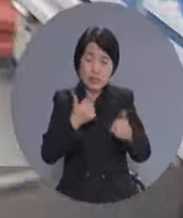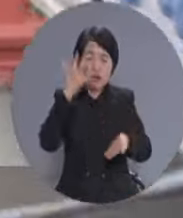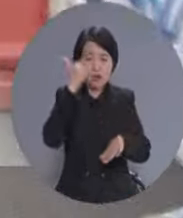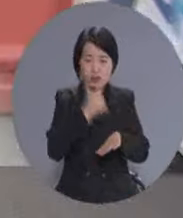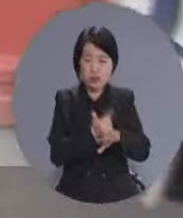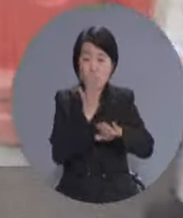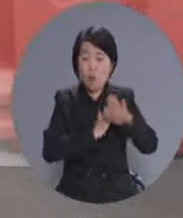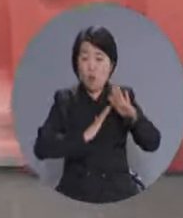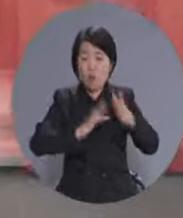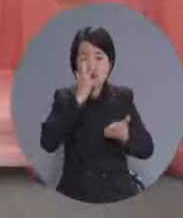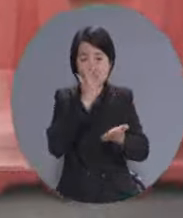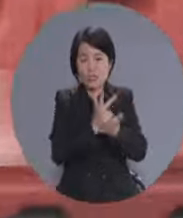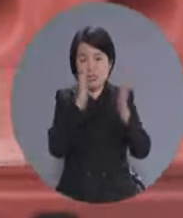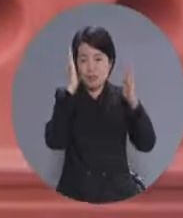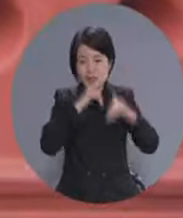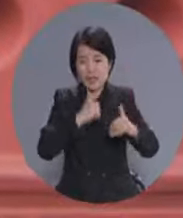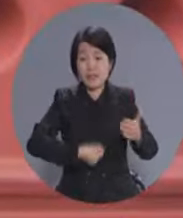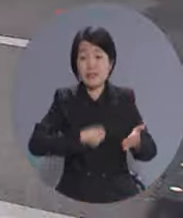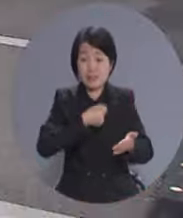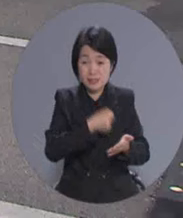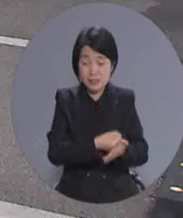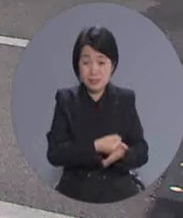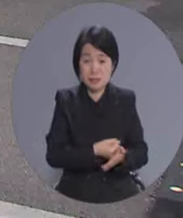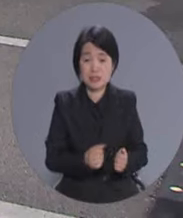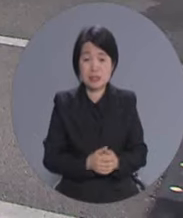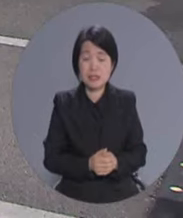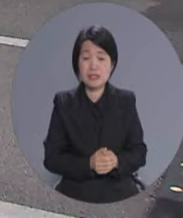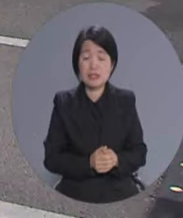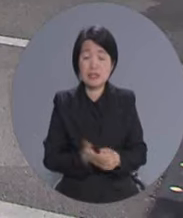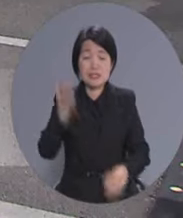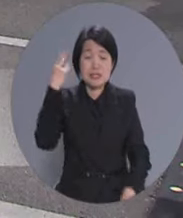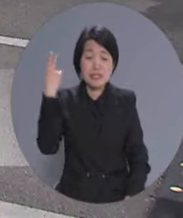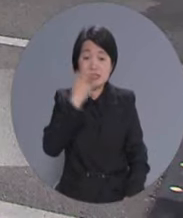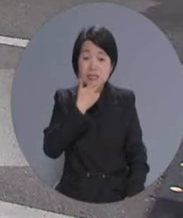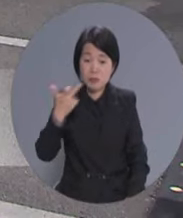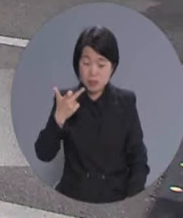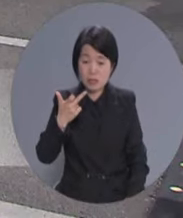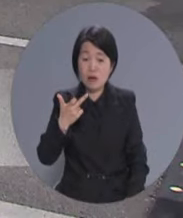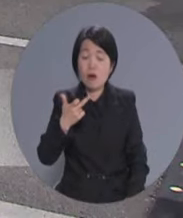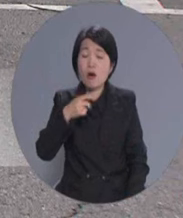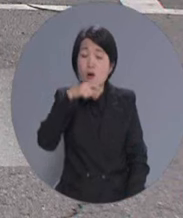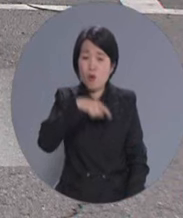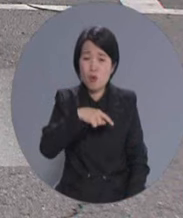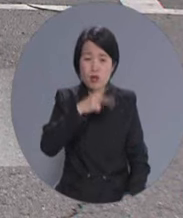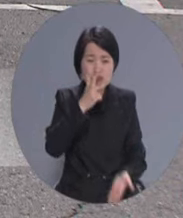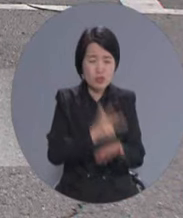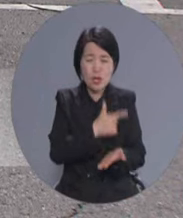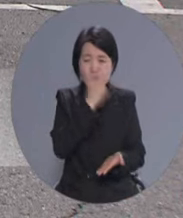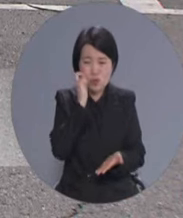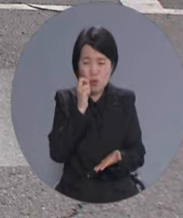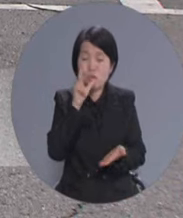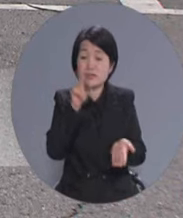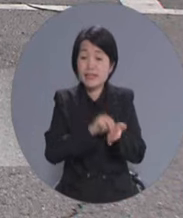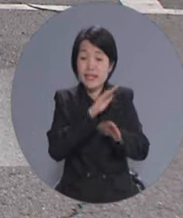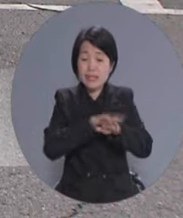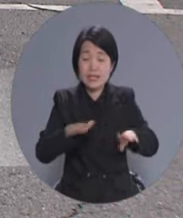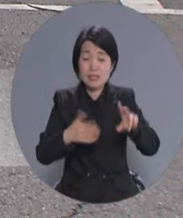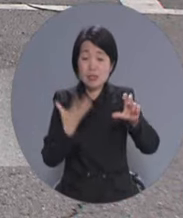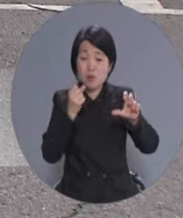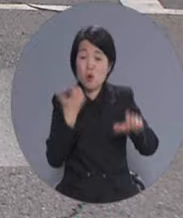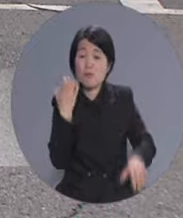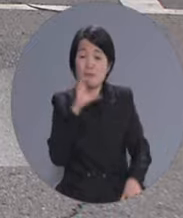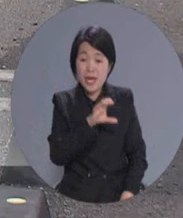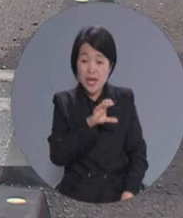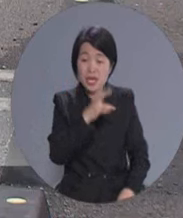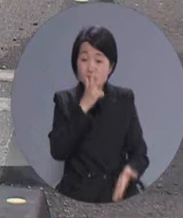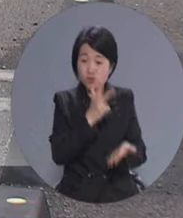공영주차장을 철거하기로 했습니다지 7년 오동도 주변에 주차난 해소를 위해 35억 원을 들여